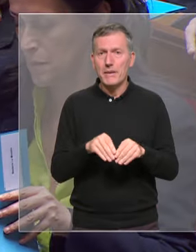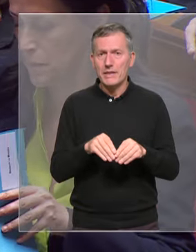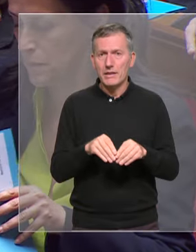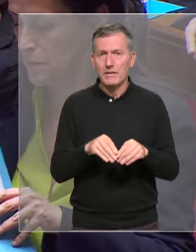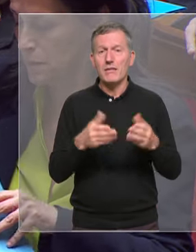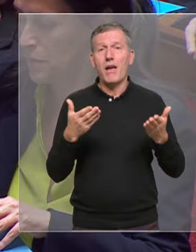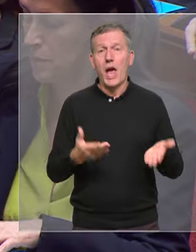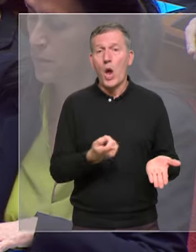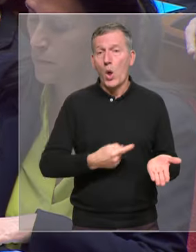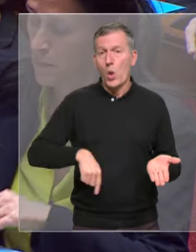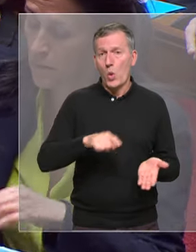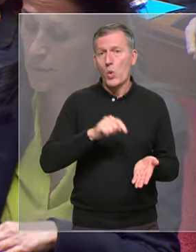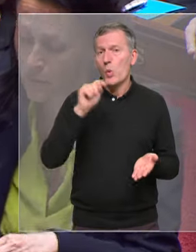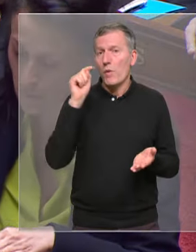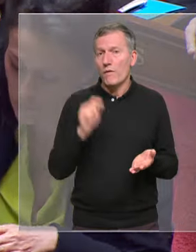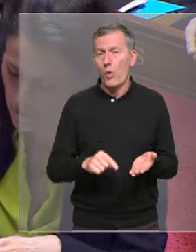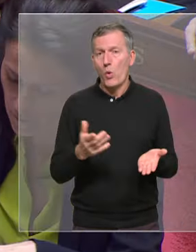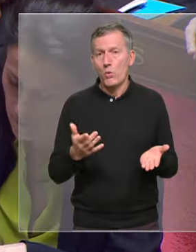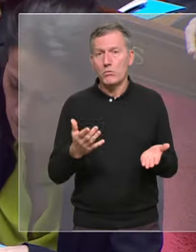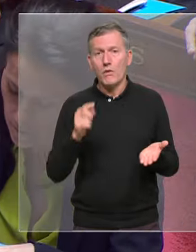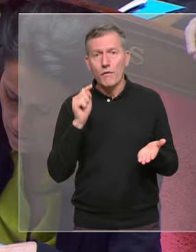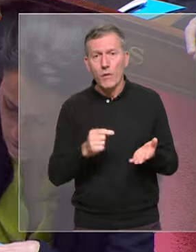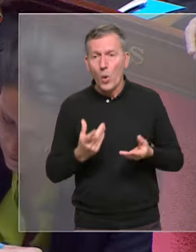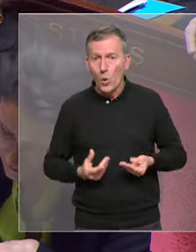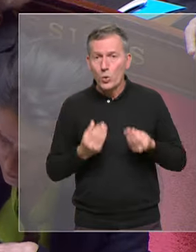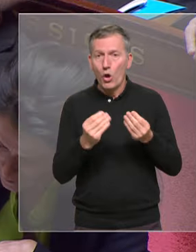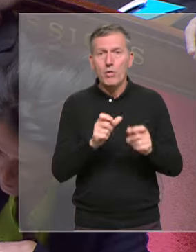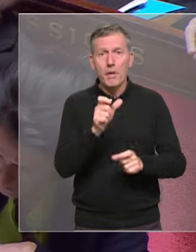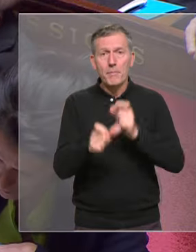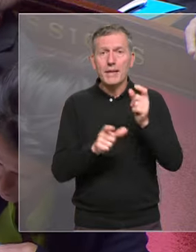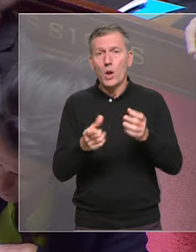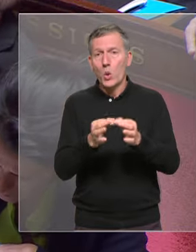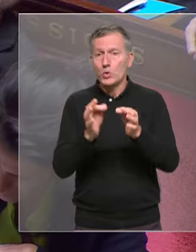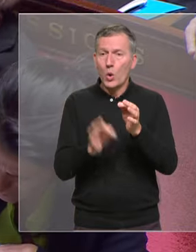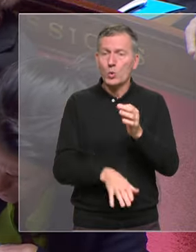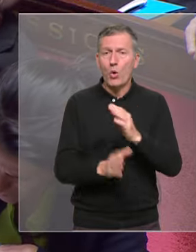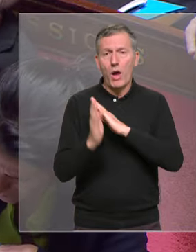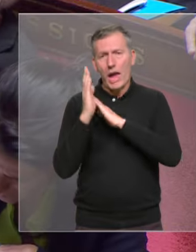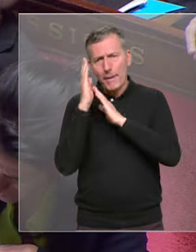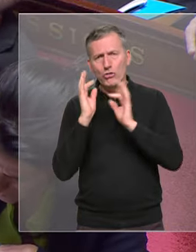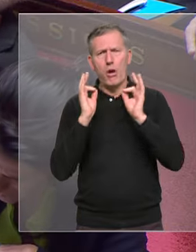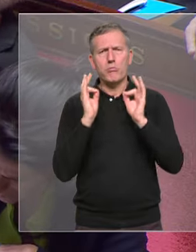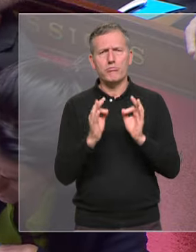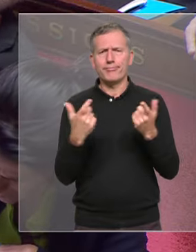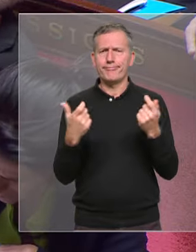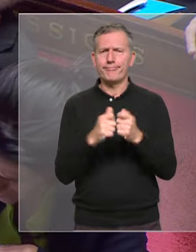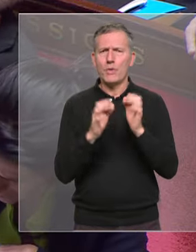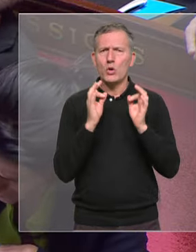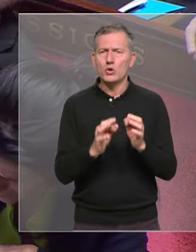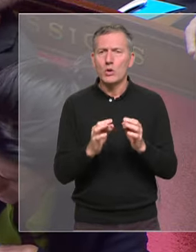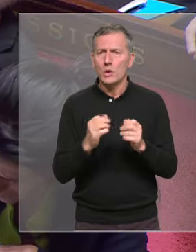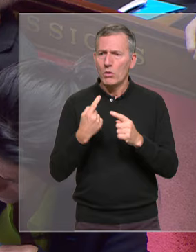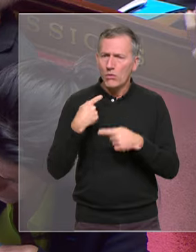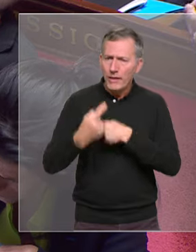Il est de notre devoir d'offrir à ces personnes une solution d'hébergement digne, digne de notre pays, de notre